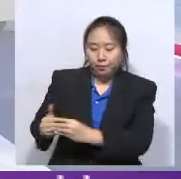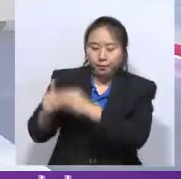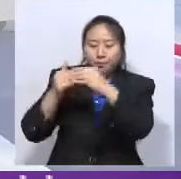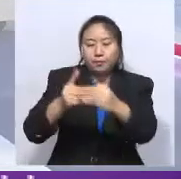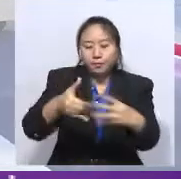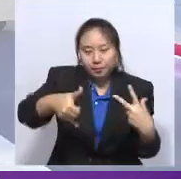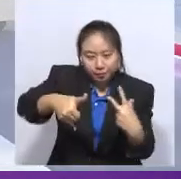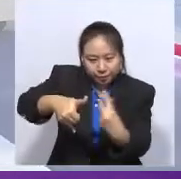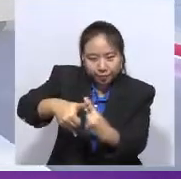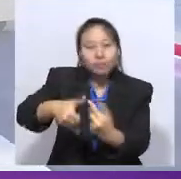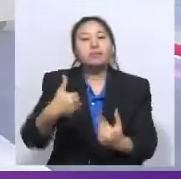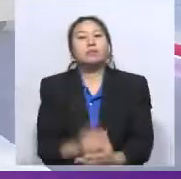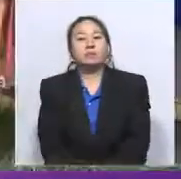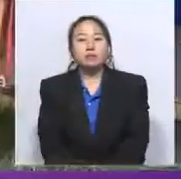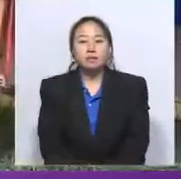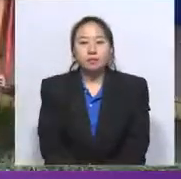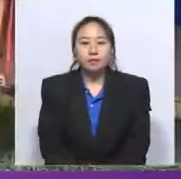รคพิษสุนัขบ้ากันเป็นจำนวนมากครับ